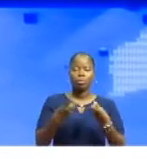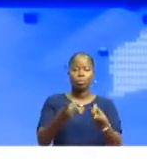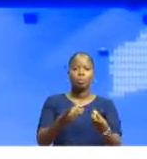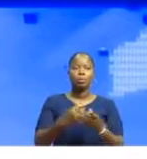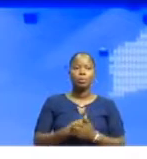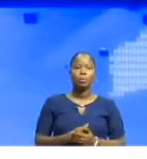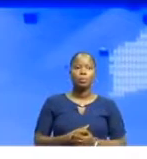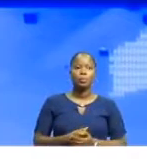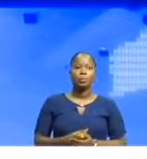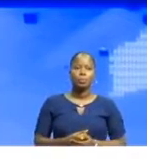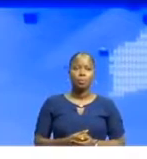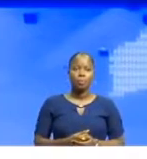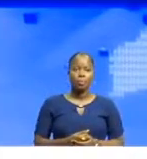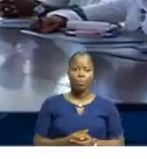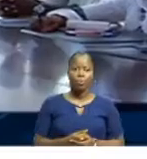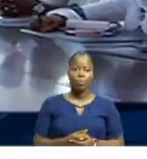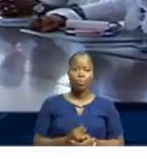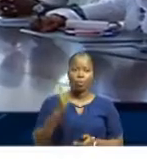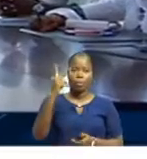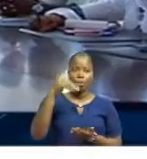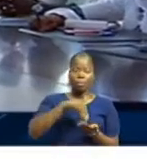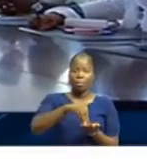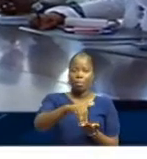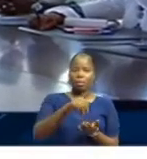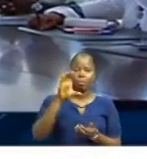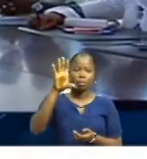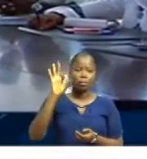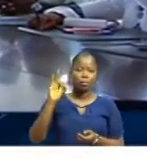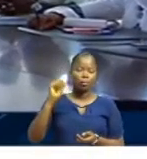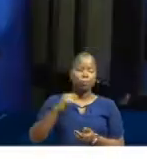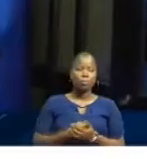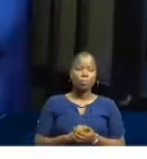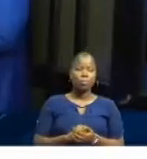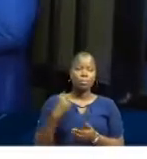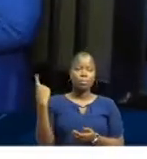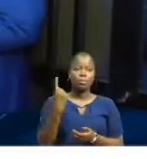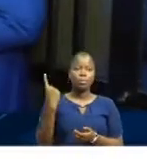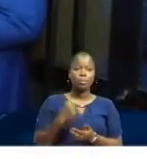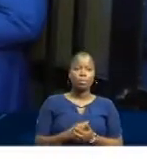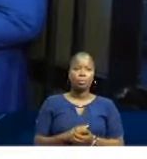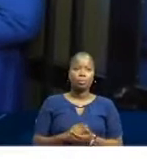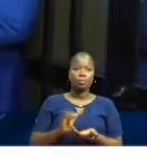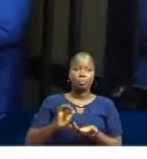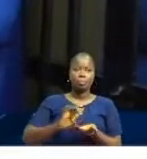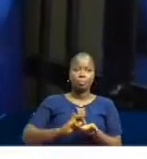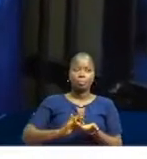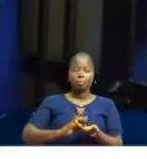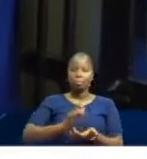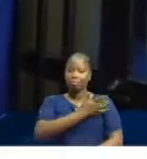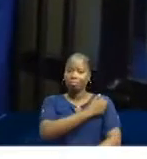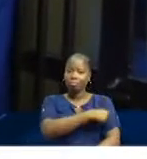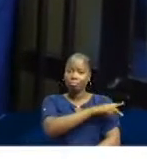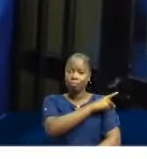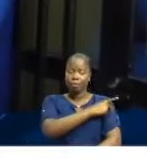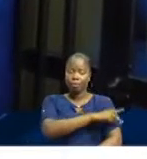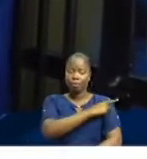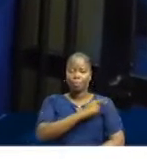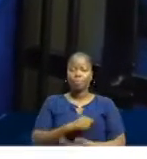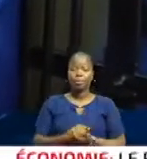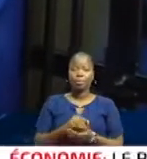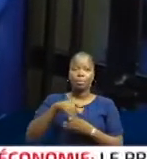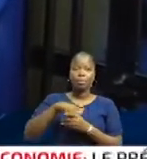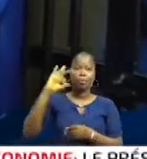racistes 3 milliards de francs cfa c'est la seule que roche pharmacie et gaggenau stick basée en france a mis à